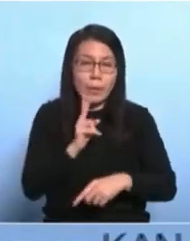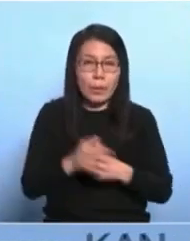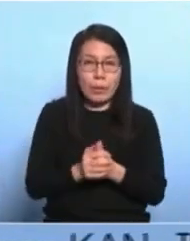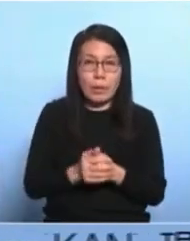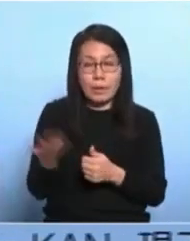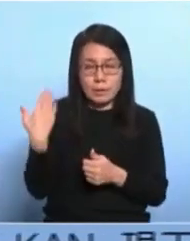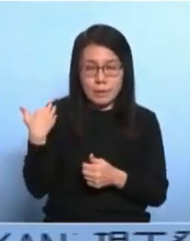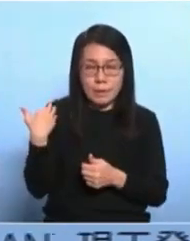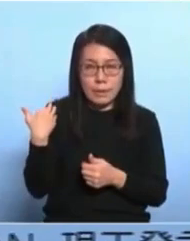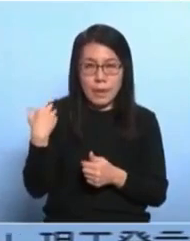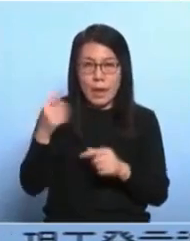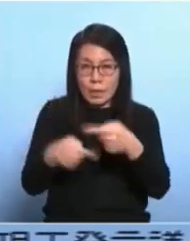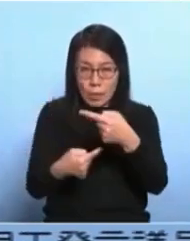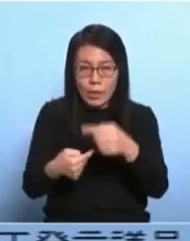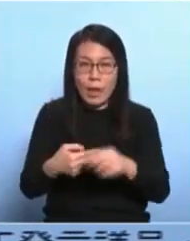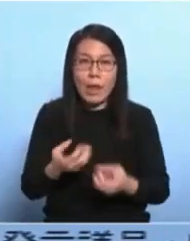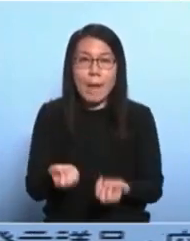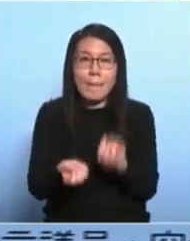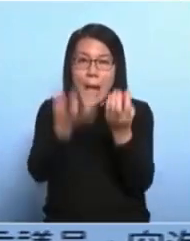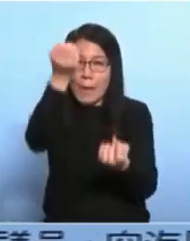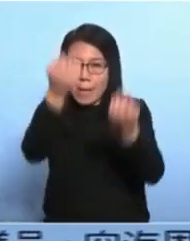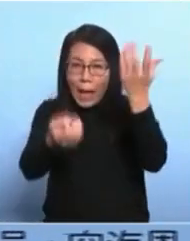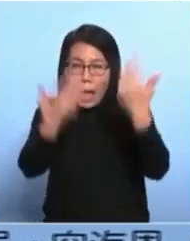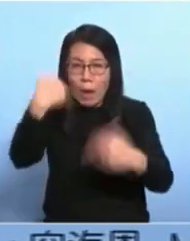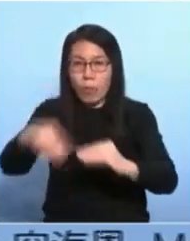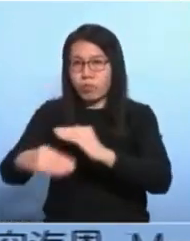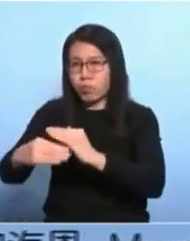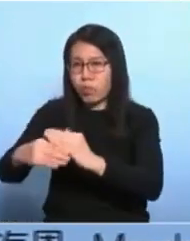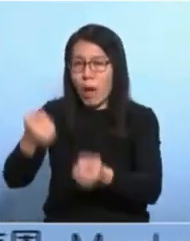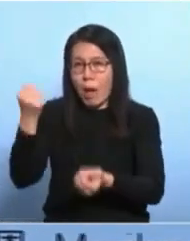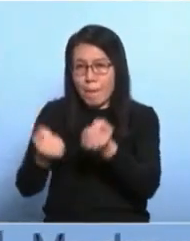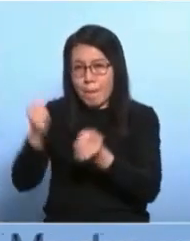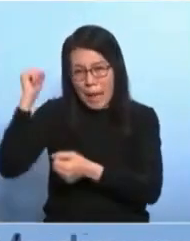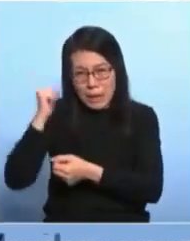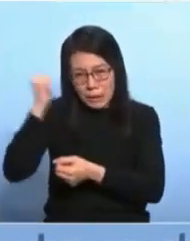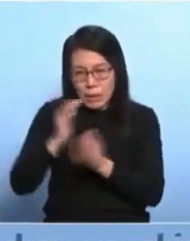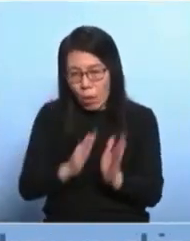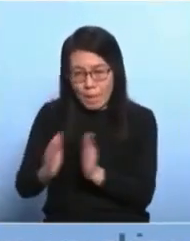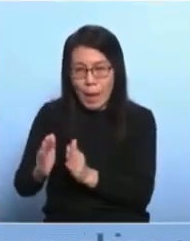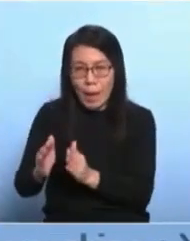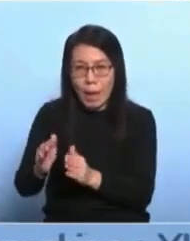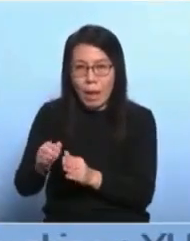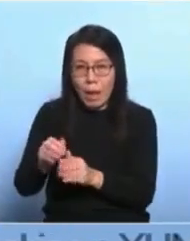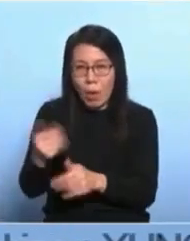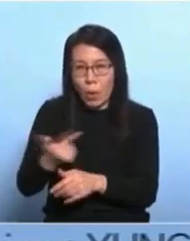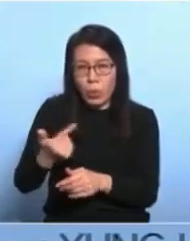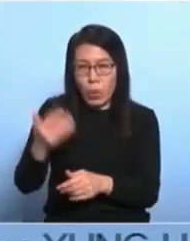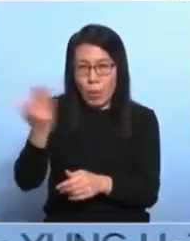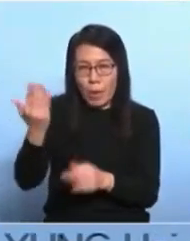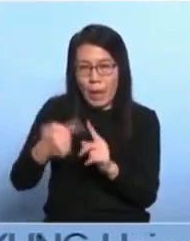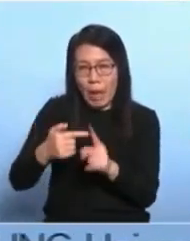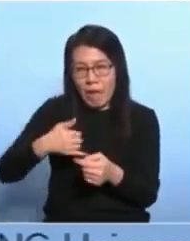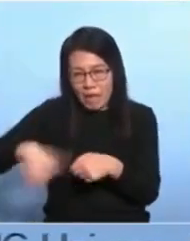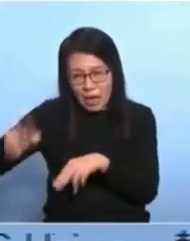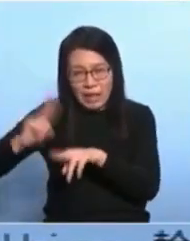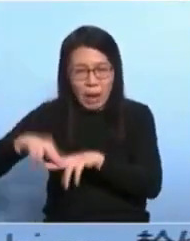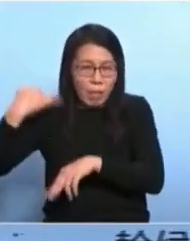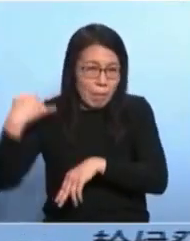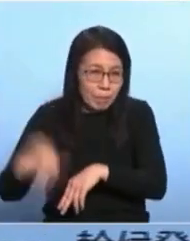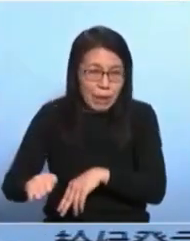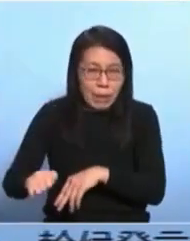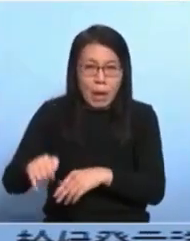日前元旦煙花匯演之後，關口和跨境巴士安排導致部分旅客無法返回內地，被迫